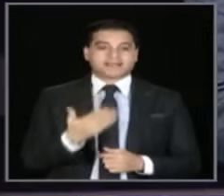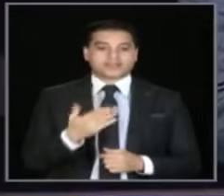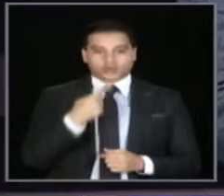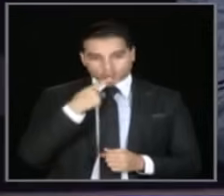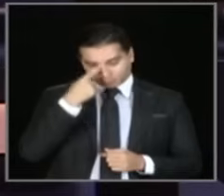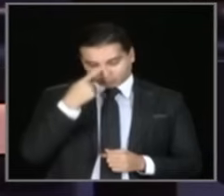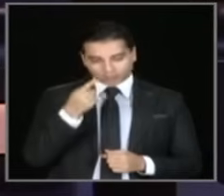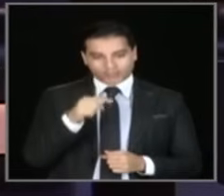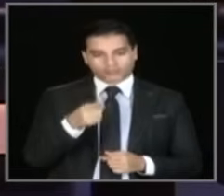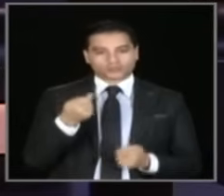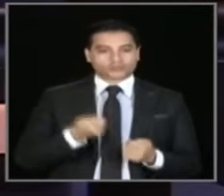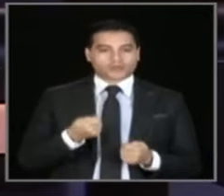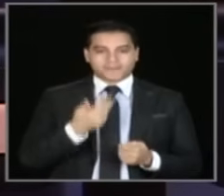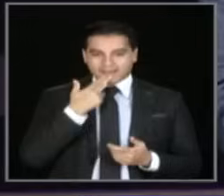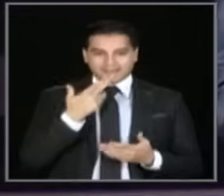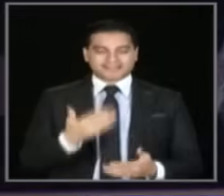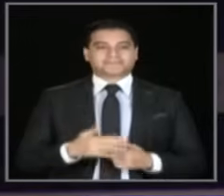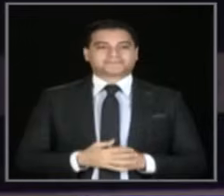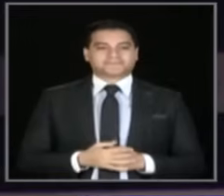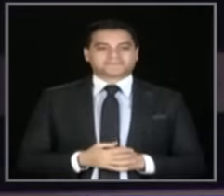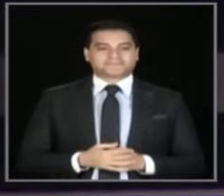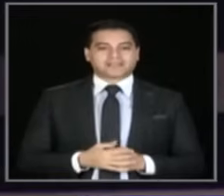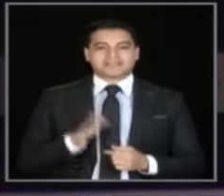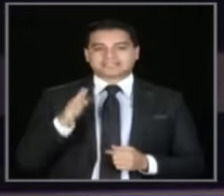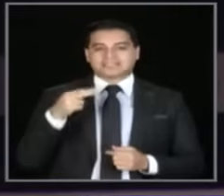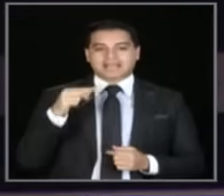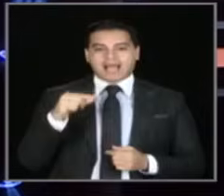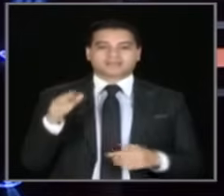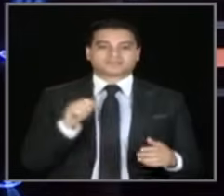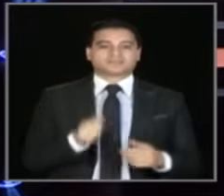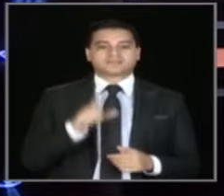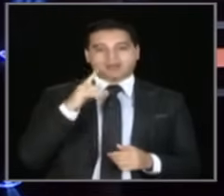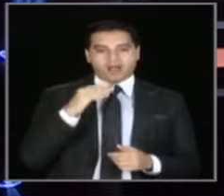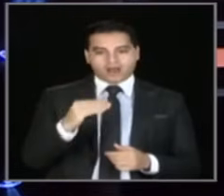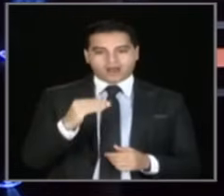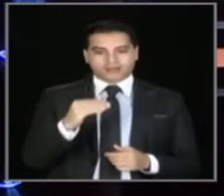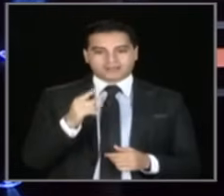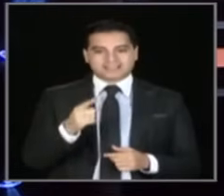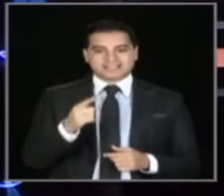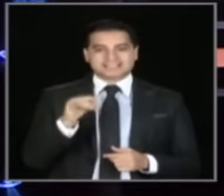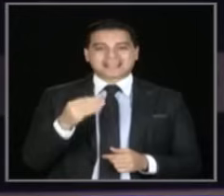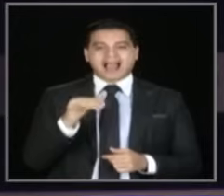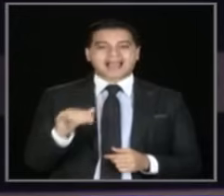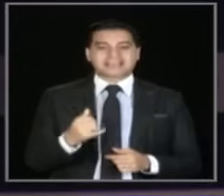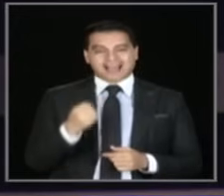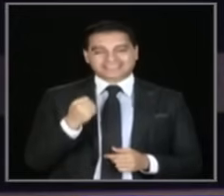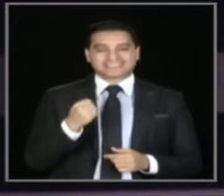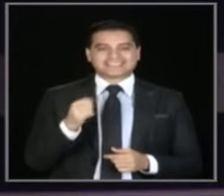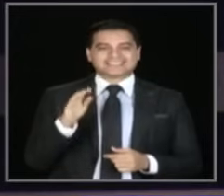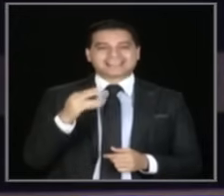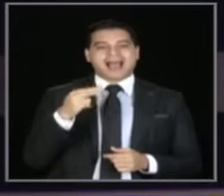سنة وانت طيبة. حضرتك طيب يا رب وخير وسلام. سعد صالح. سعد يحيى